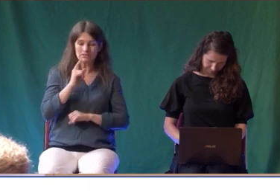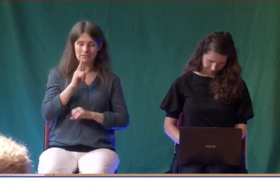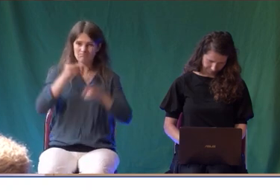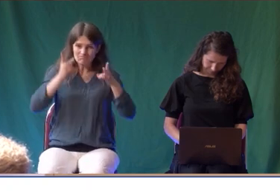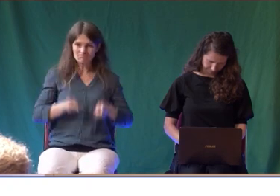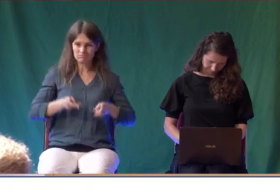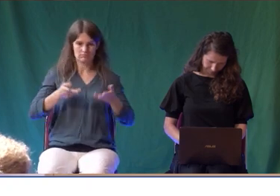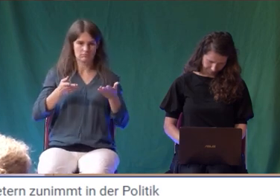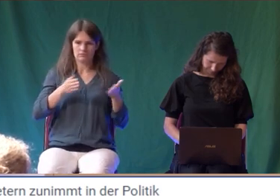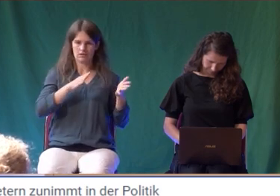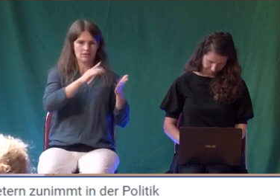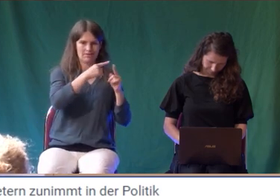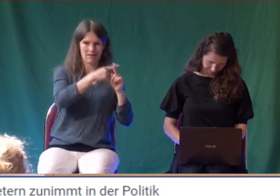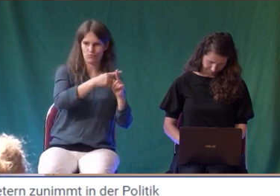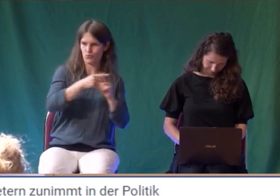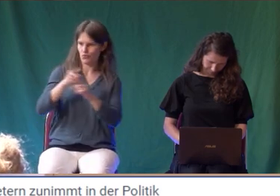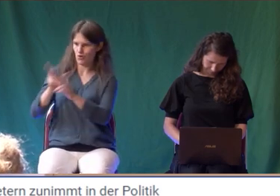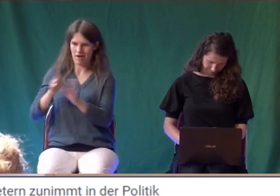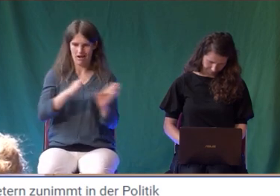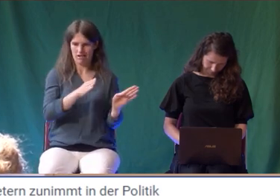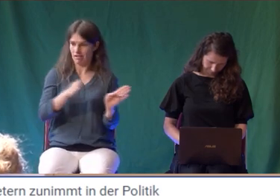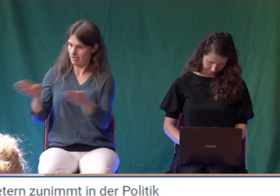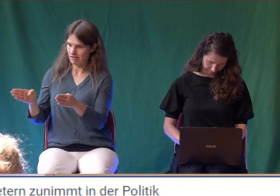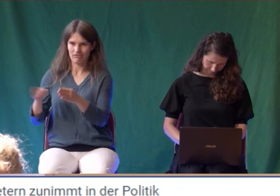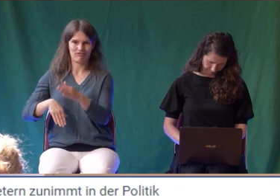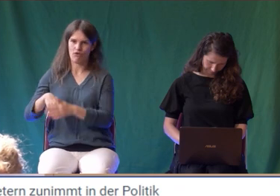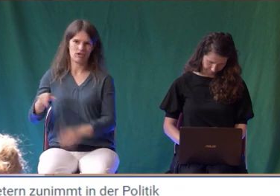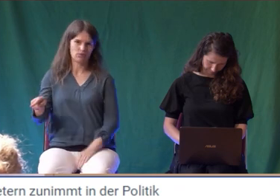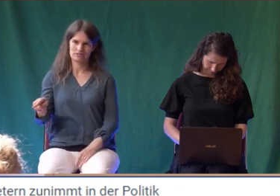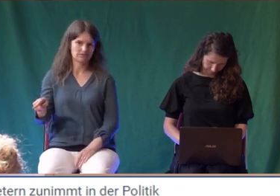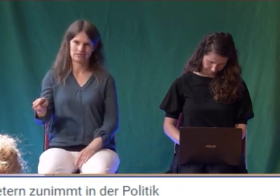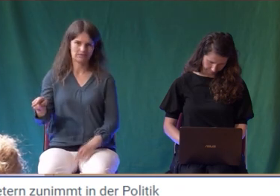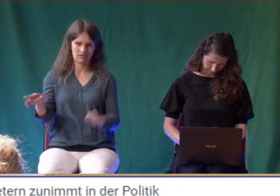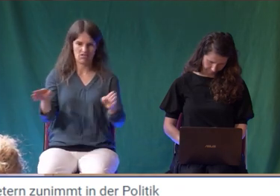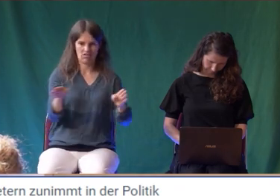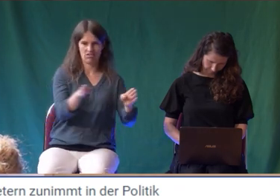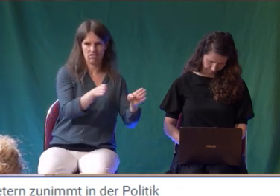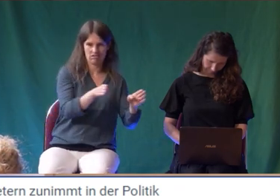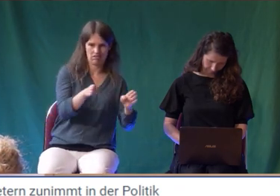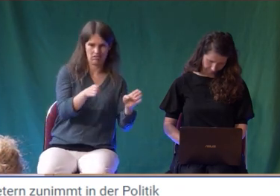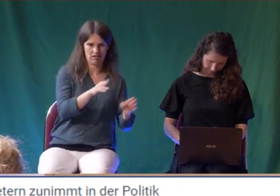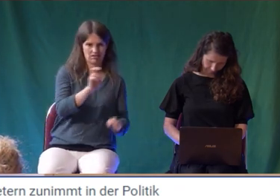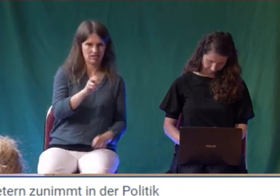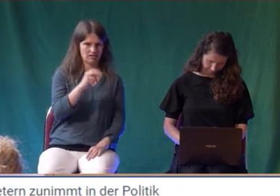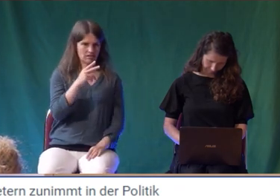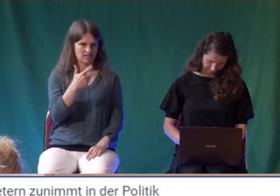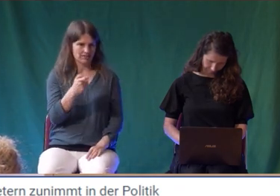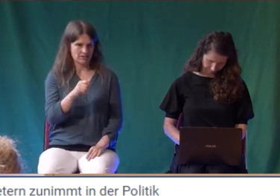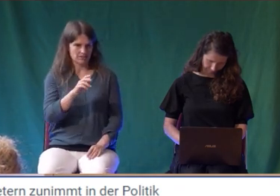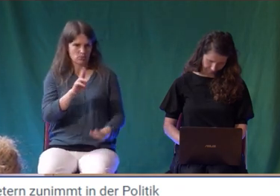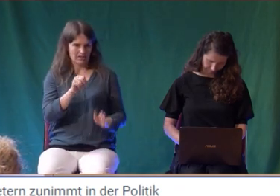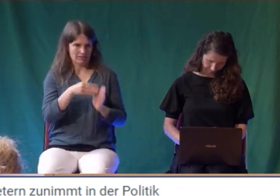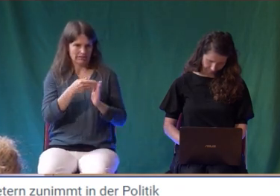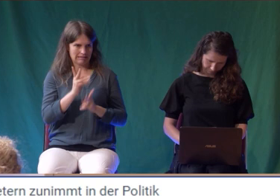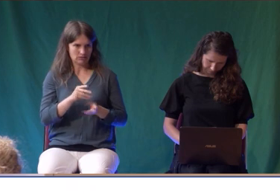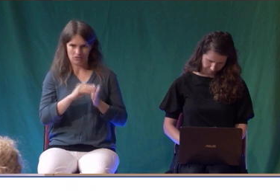ist noch ein weiterer Weg bis zur vollen Realisierung des Artikels 23 so entweder und rechtskonvention und